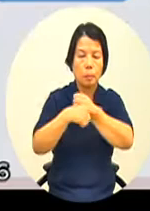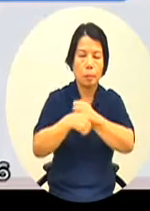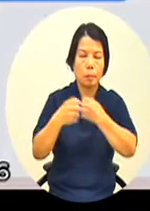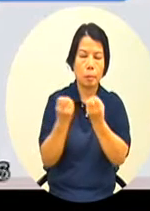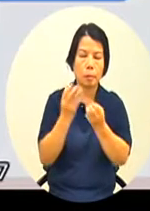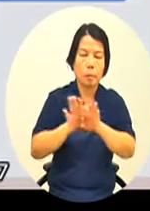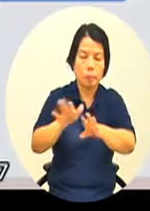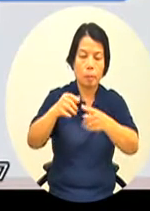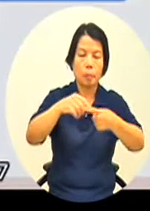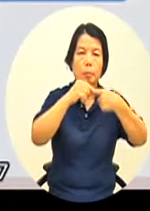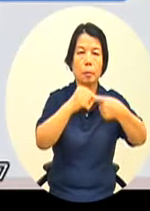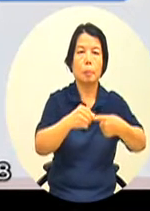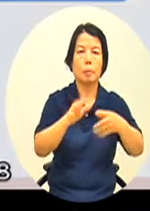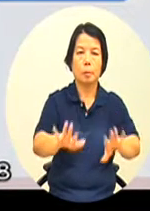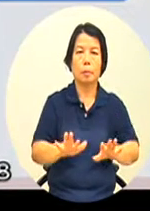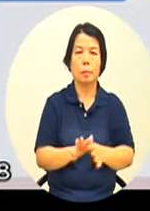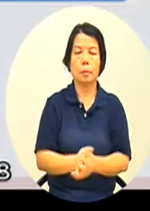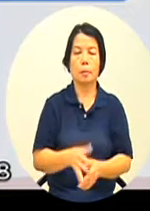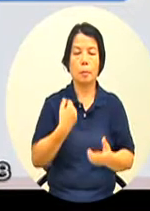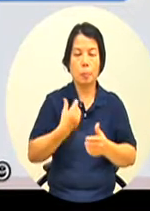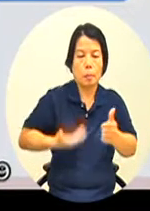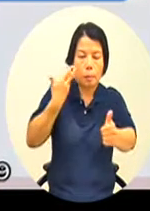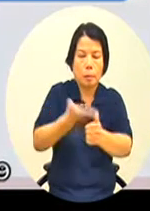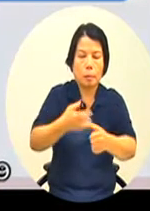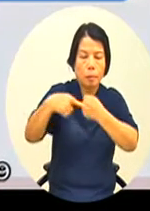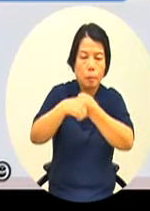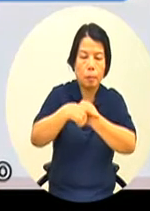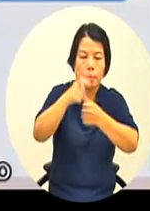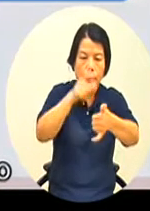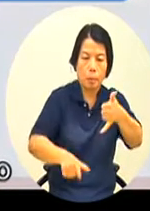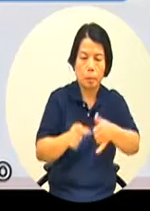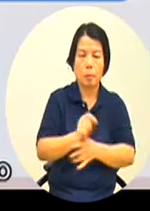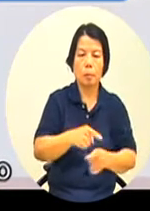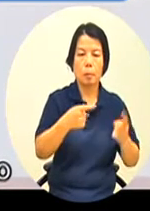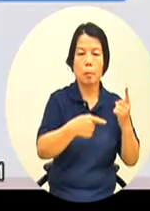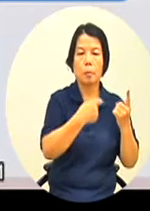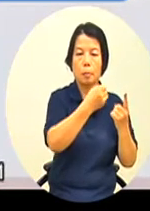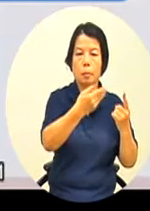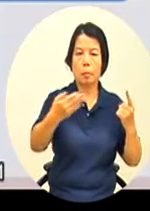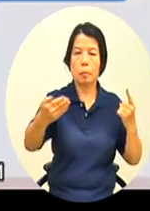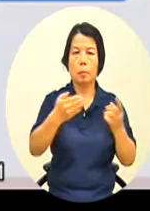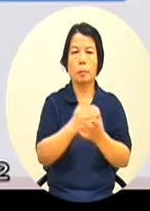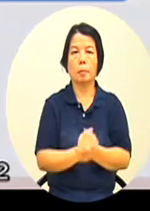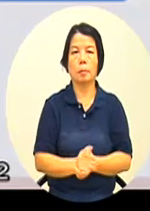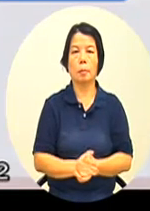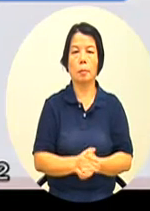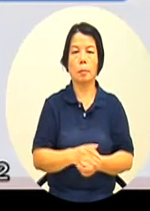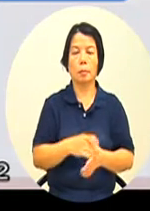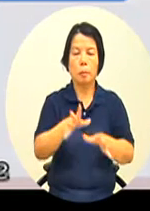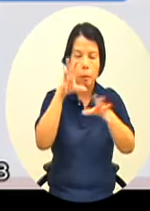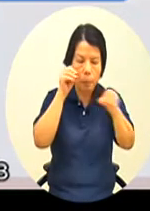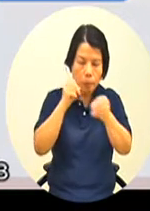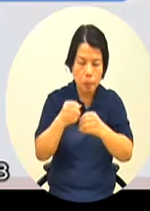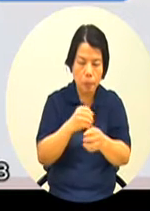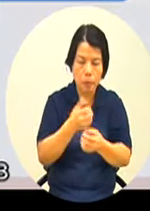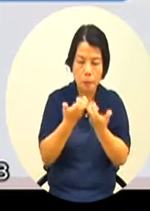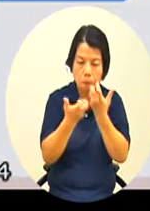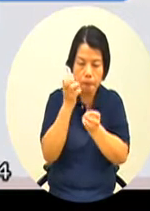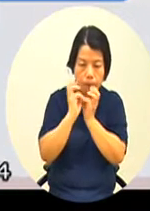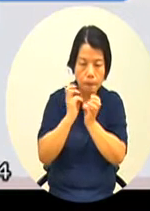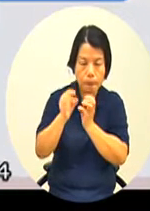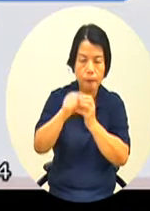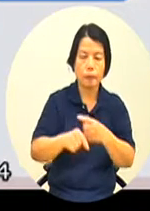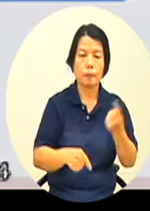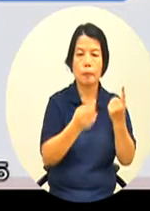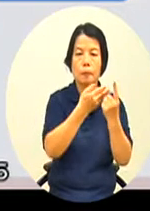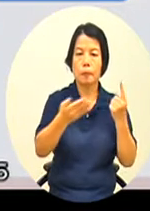面，目前进行的委托研究案是1999巨量资料分析。我们1999